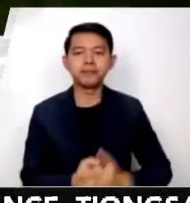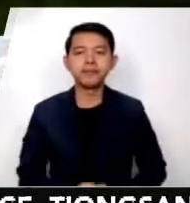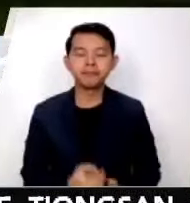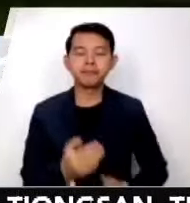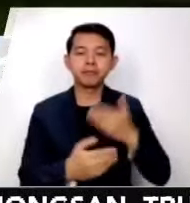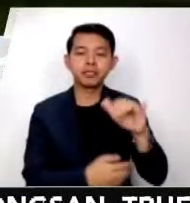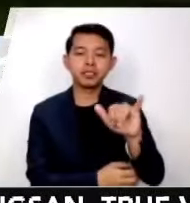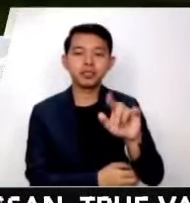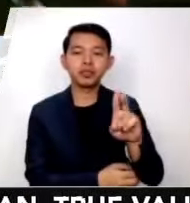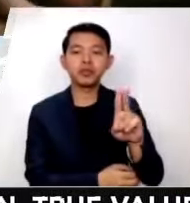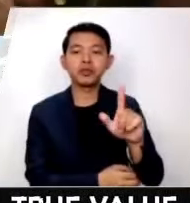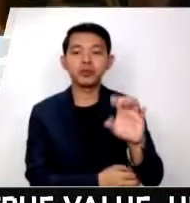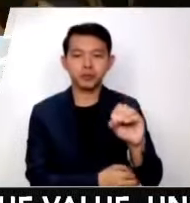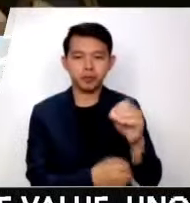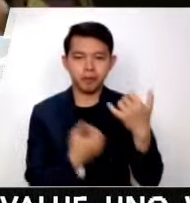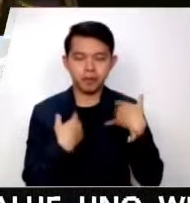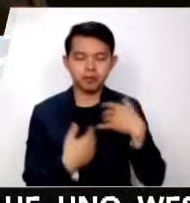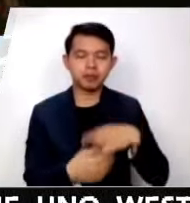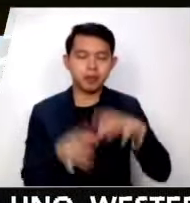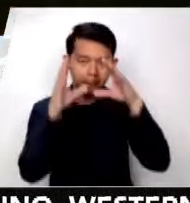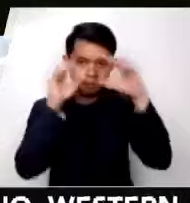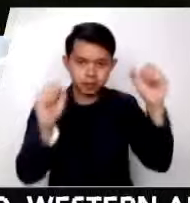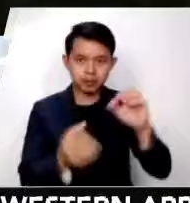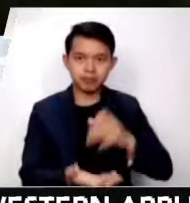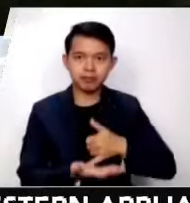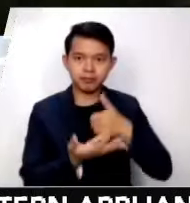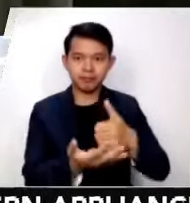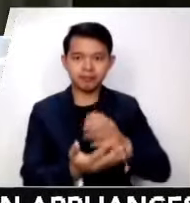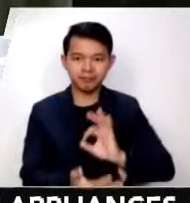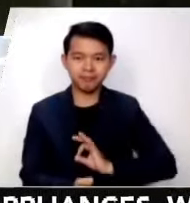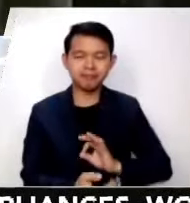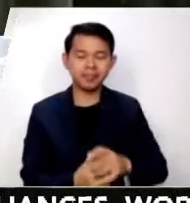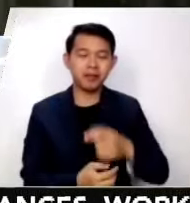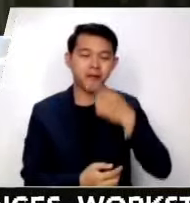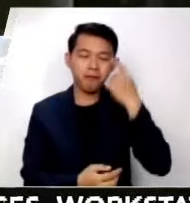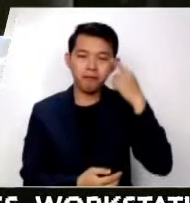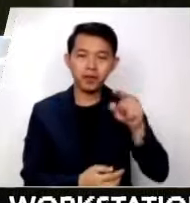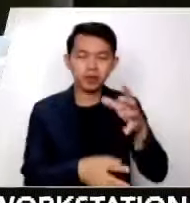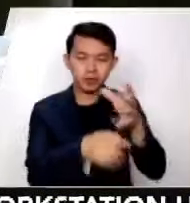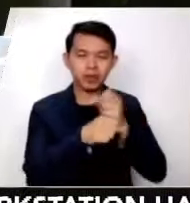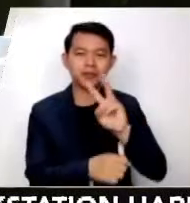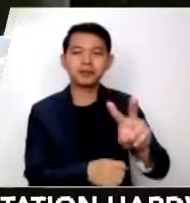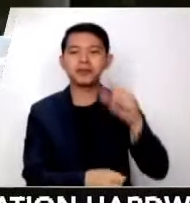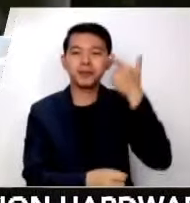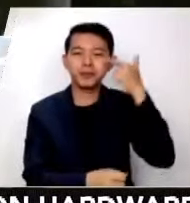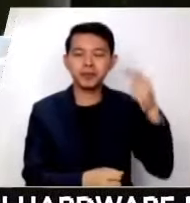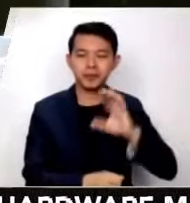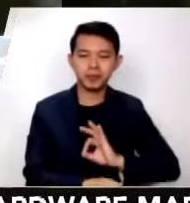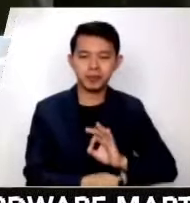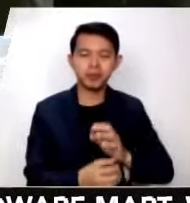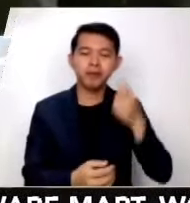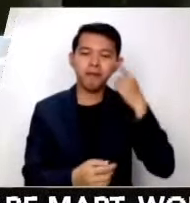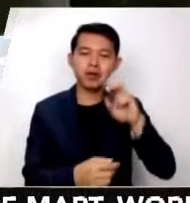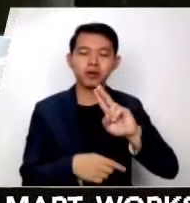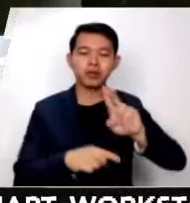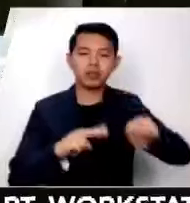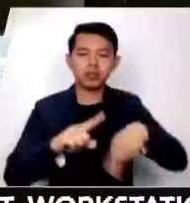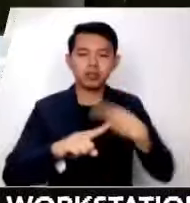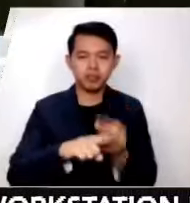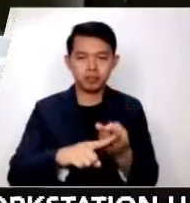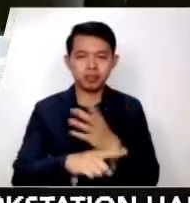Medal of Merit para sa 2 nakamit na Olympic gold sa gymnastics at 20 million pesos na cash incentive. Sa lahat po